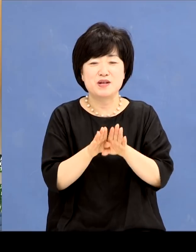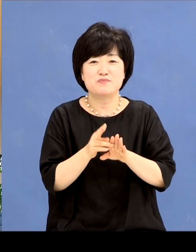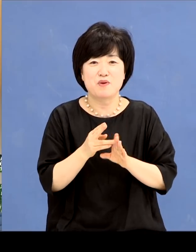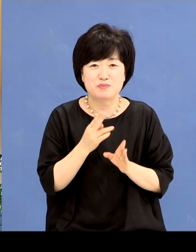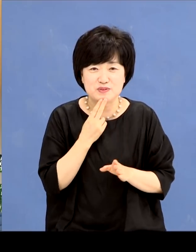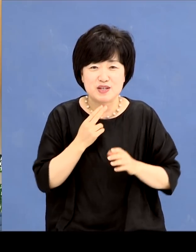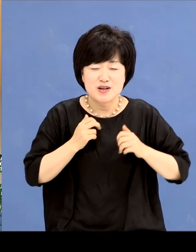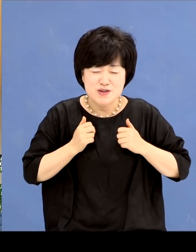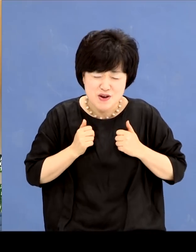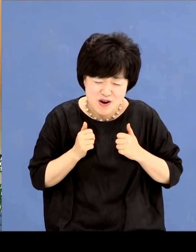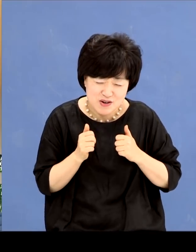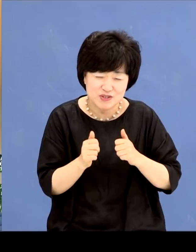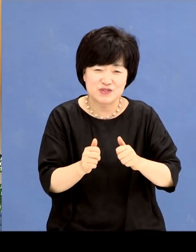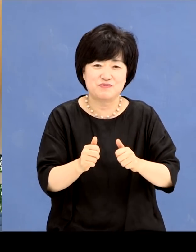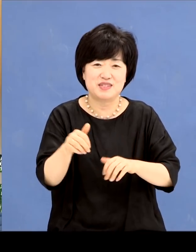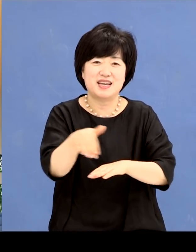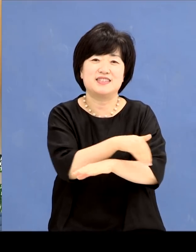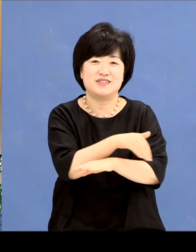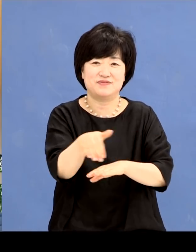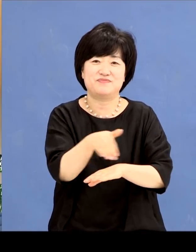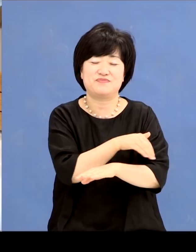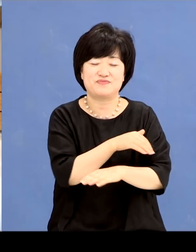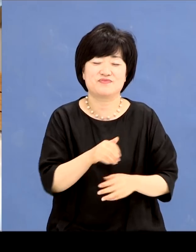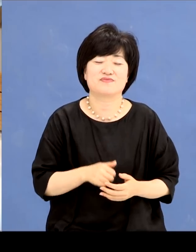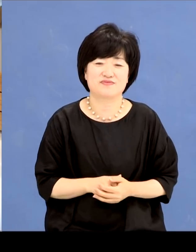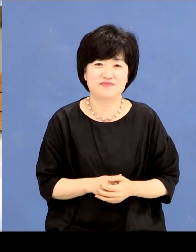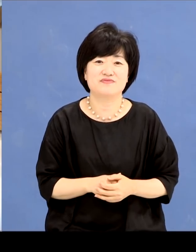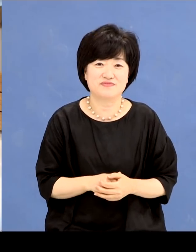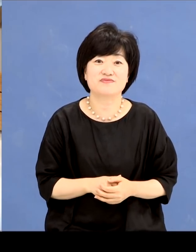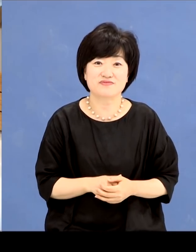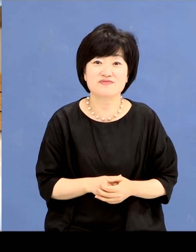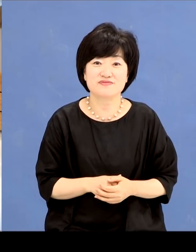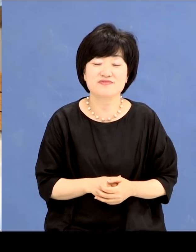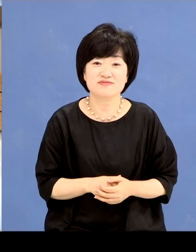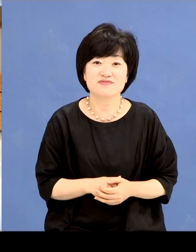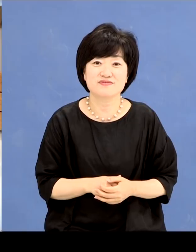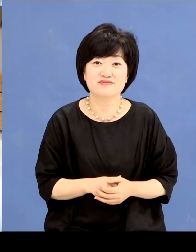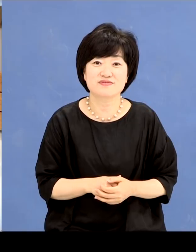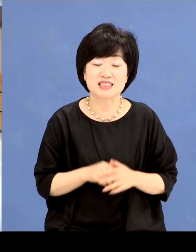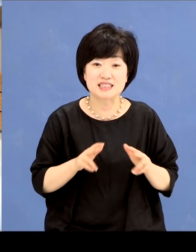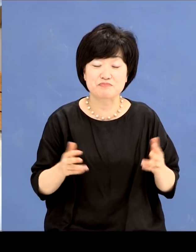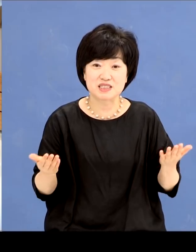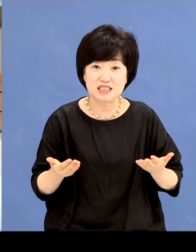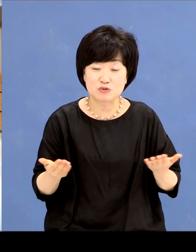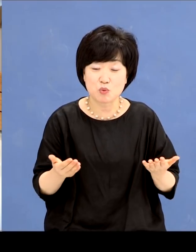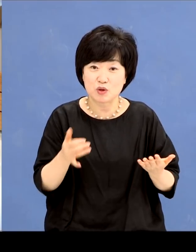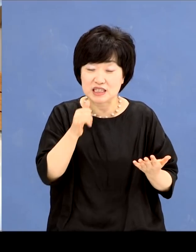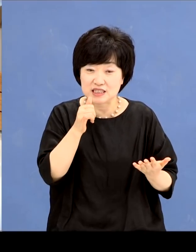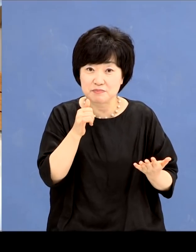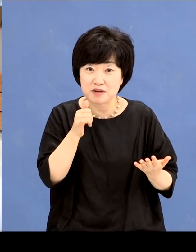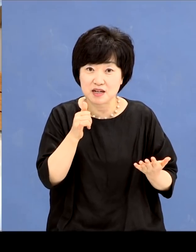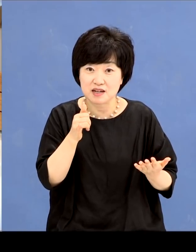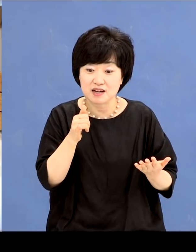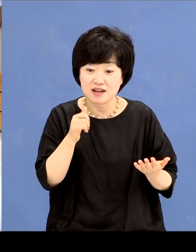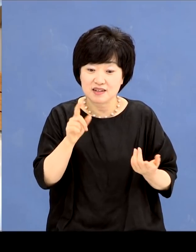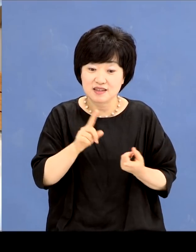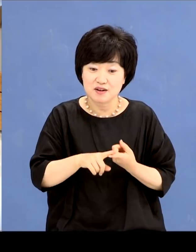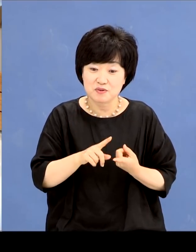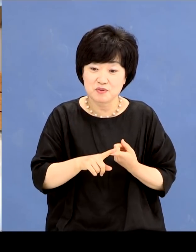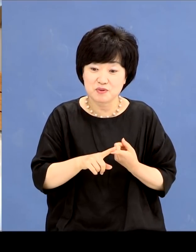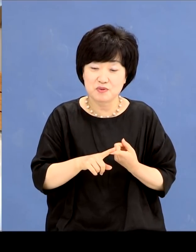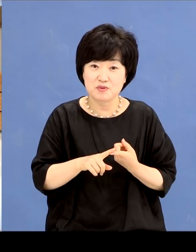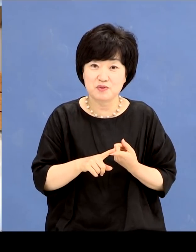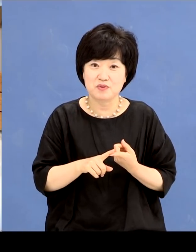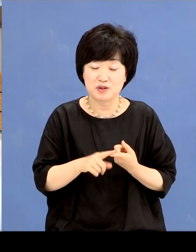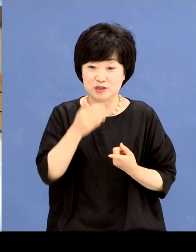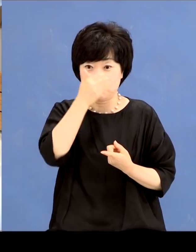그렇게 다시 예배에 와. 집중할 수 있는. 근데 어떻습니까? 많은 청년들이 이제 뭐 일도 하지만 과연 내가 그냥 이대로 있을 수는 없기